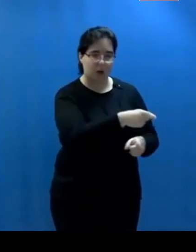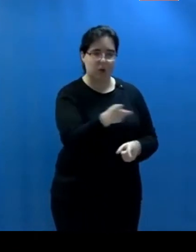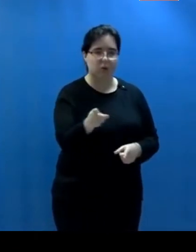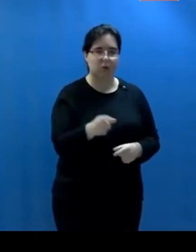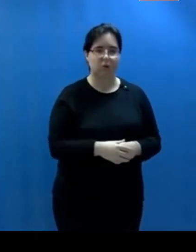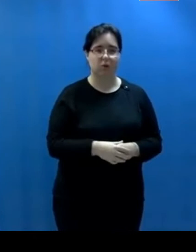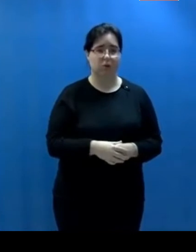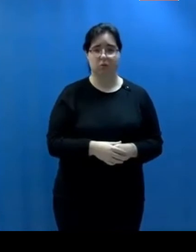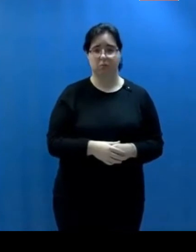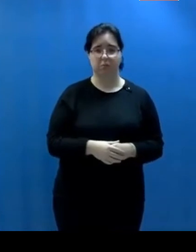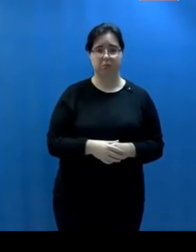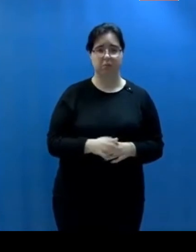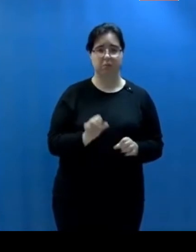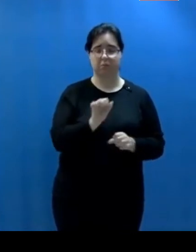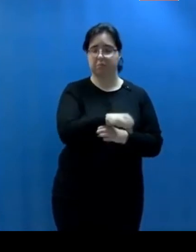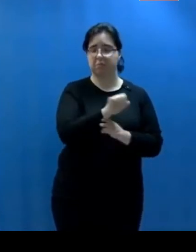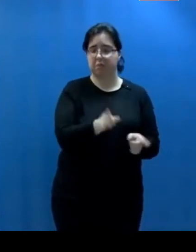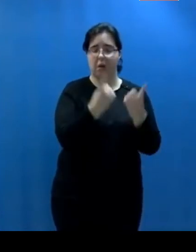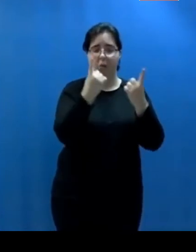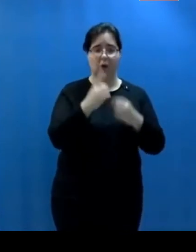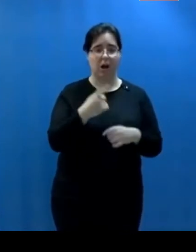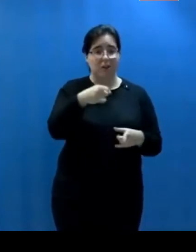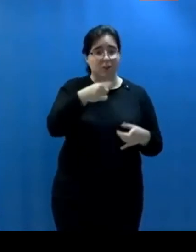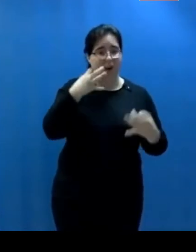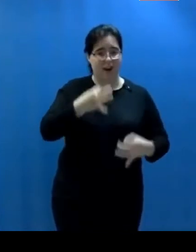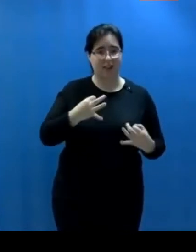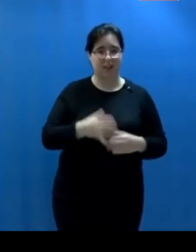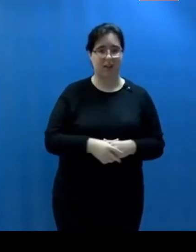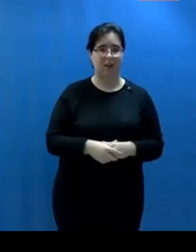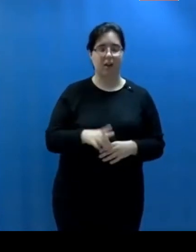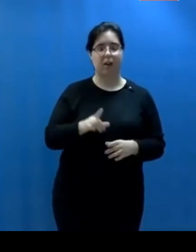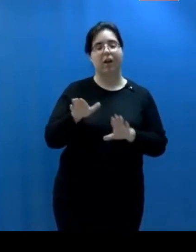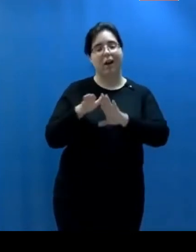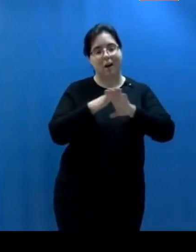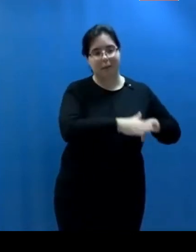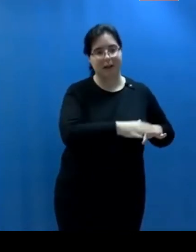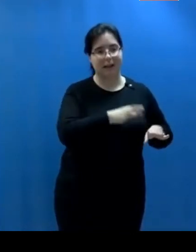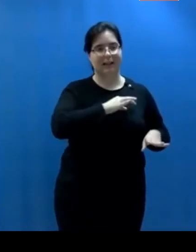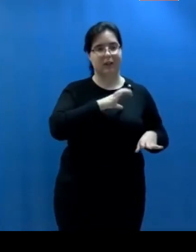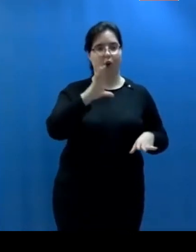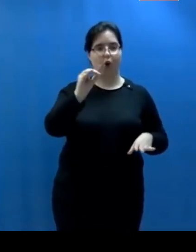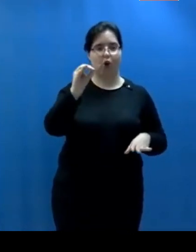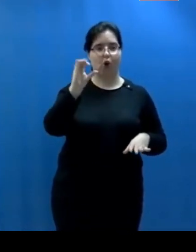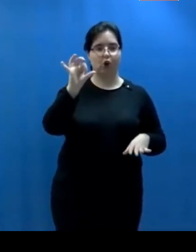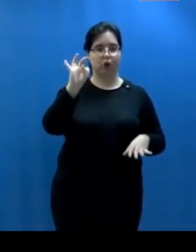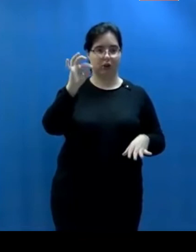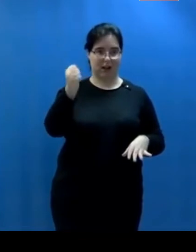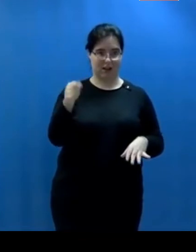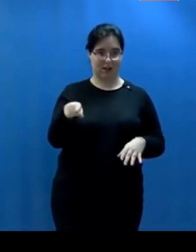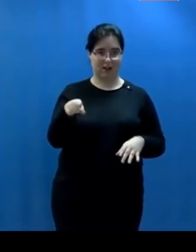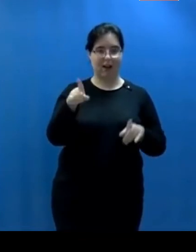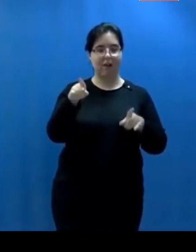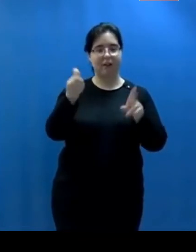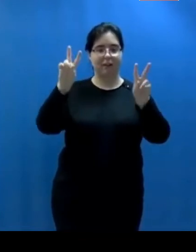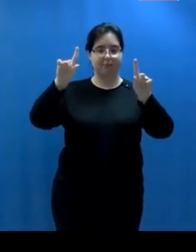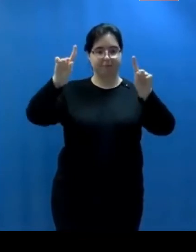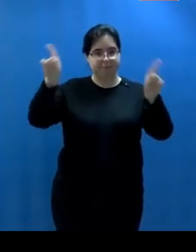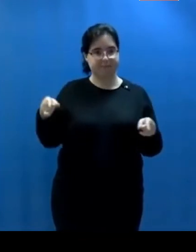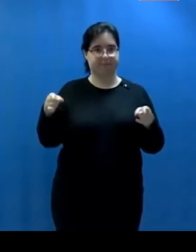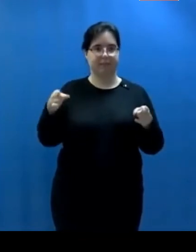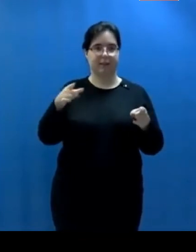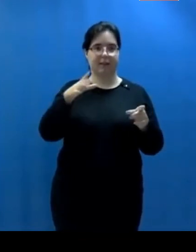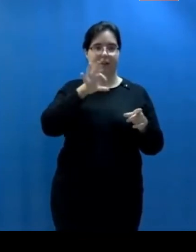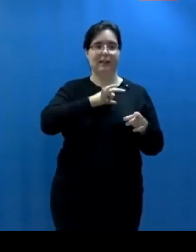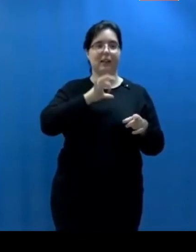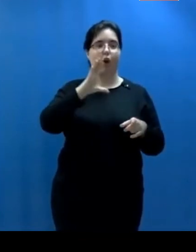tenen igual. Aquesta és la realitat. I després va arribar el senyor Costa. I jo crec que així cal fer un parèntesis. I cal saber qui és el senyor Costa, perquè el